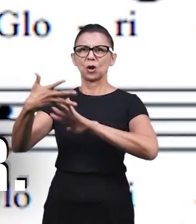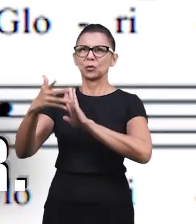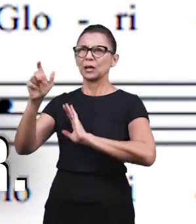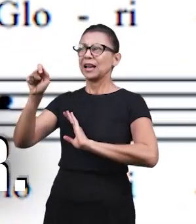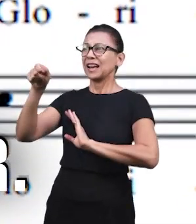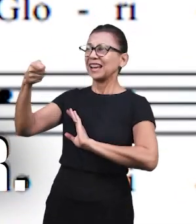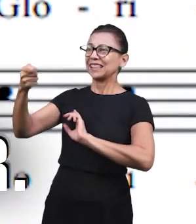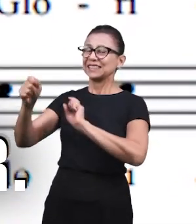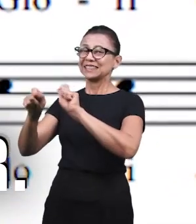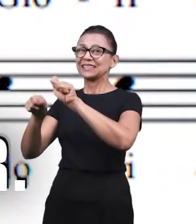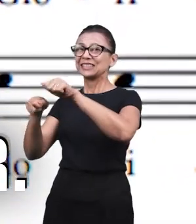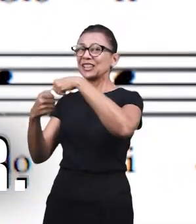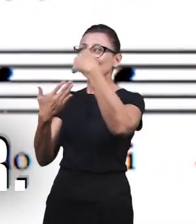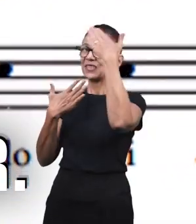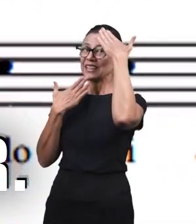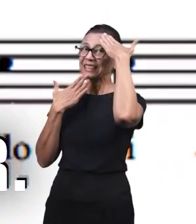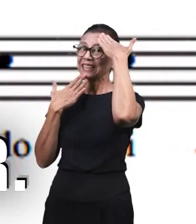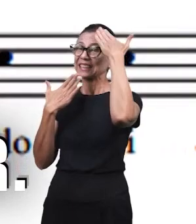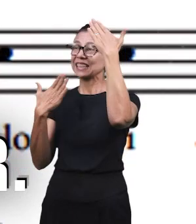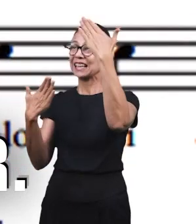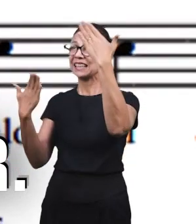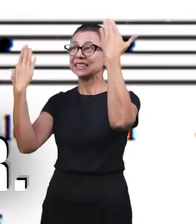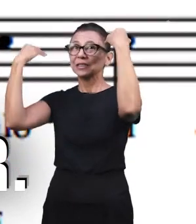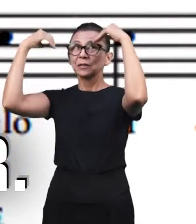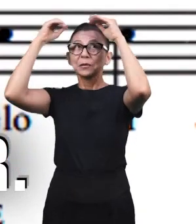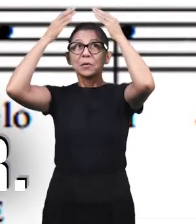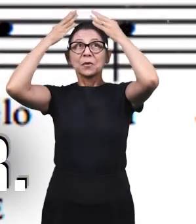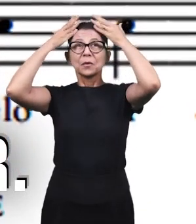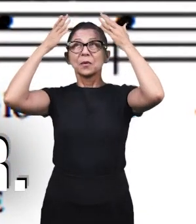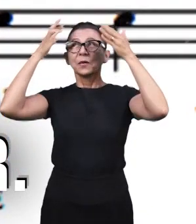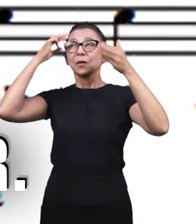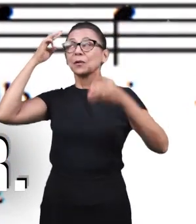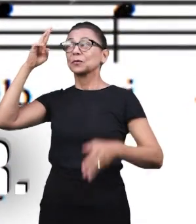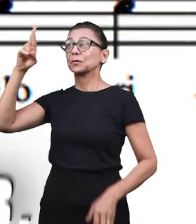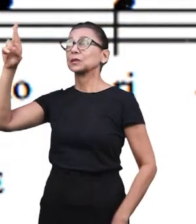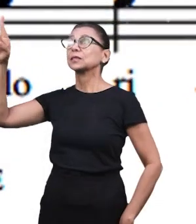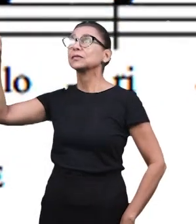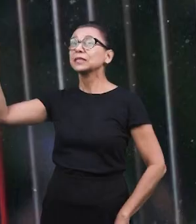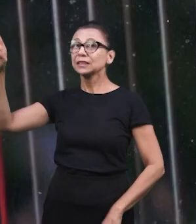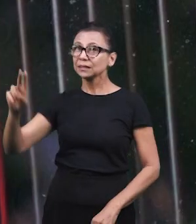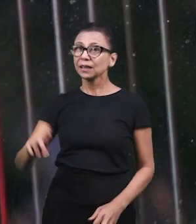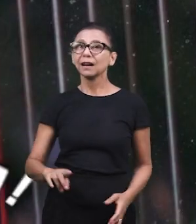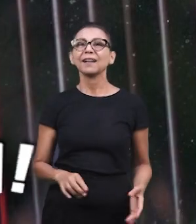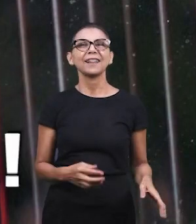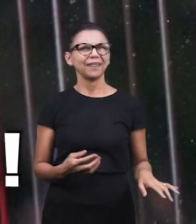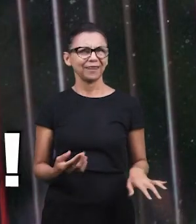возвысь голос и поблагодари Царя Господа